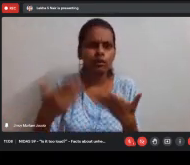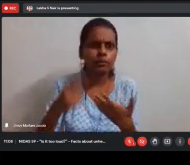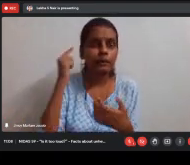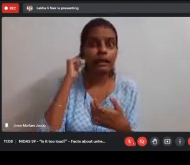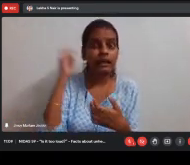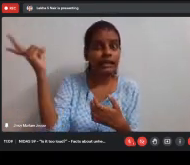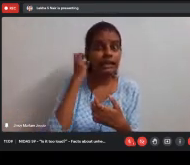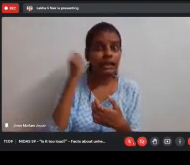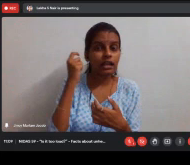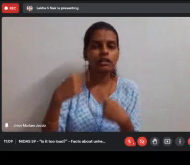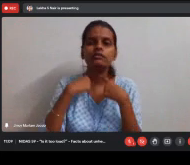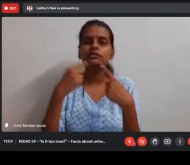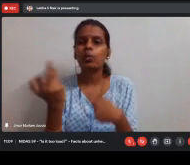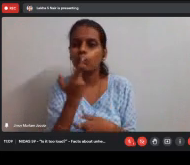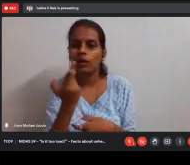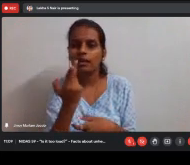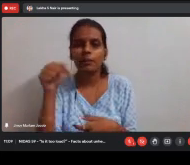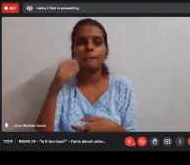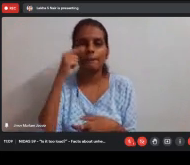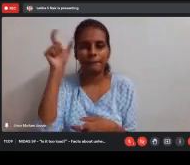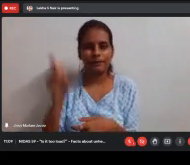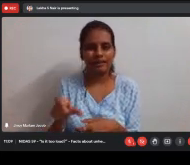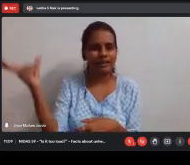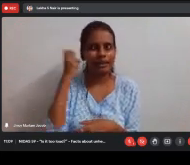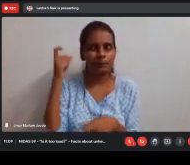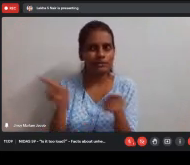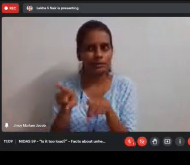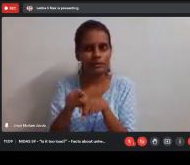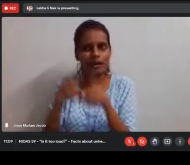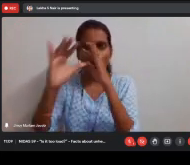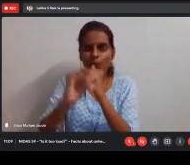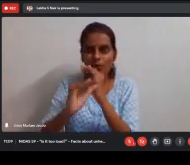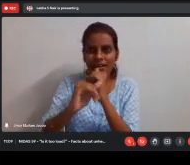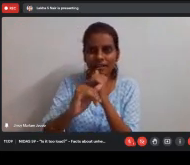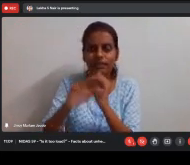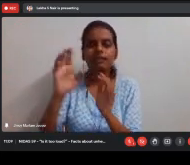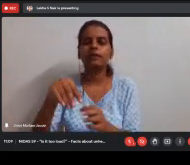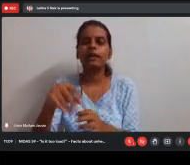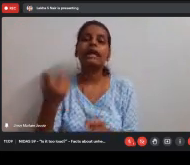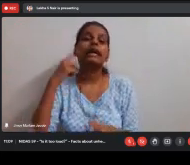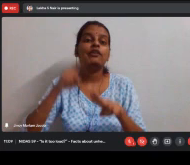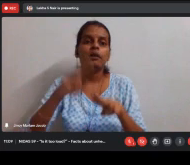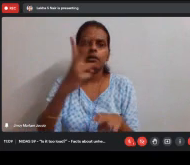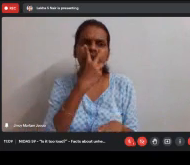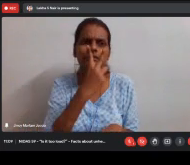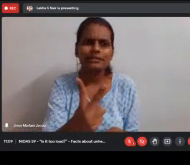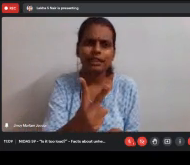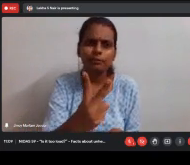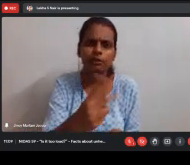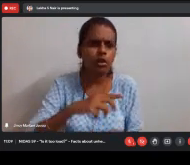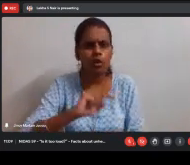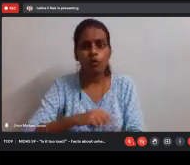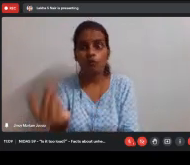എത്തിക്കഴിഞ്ഞുമ്പോഴത്തേക്കും അല്ലെങ്കിൽ നമ്മളെ തലച്ചോറിലെ നമുക്ക് ആ ഏത് കേൾവിക്ക് നമുക്ക് അസൈൻ ചെയ്തിരിക്കുന്ന ആ ഭാഗത്ത് എത്തി